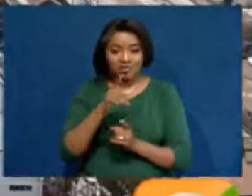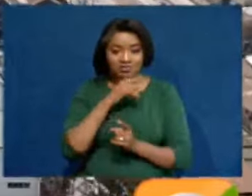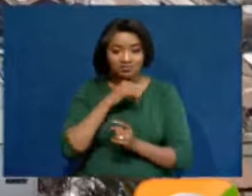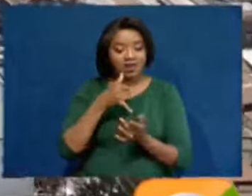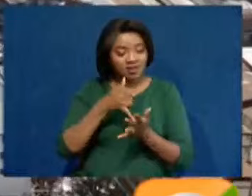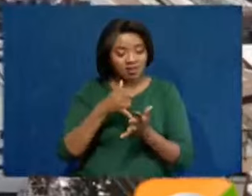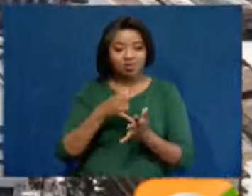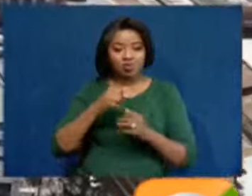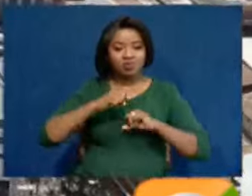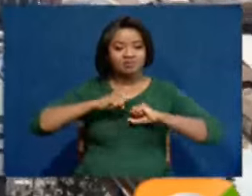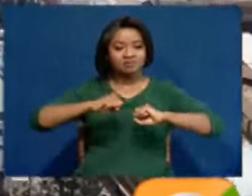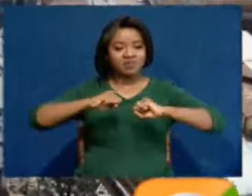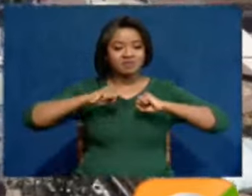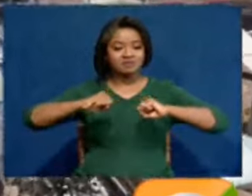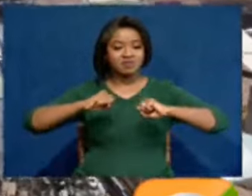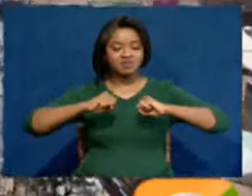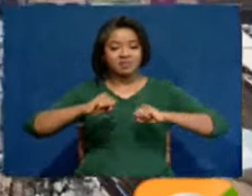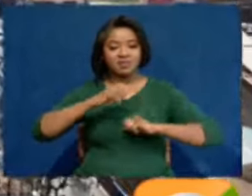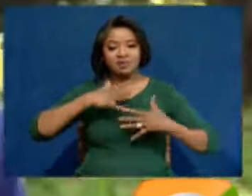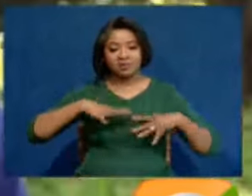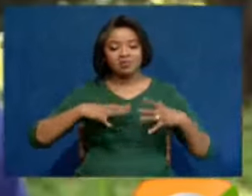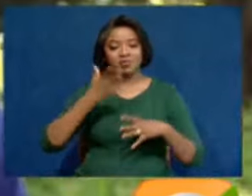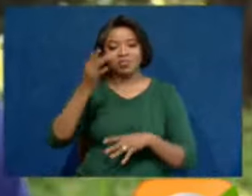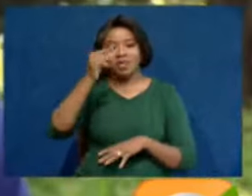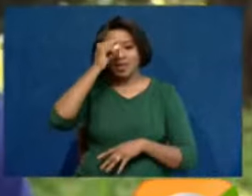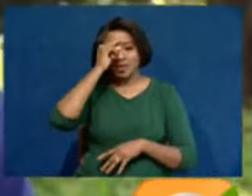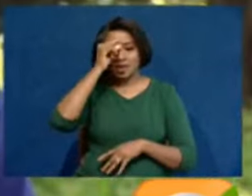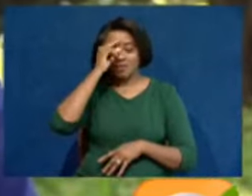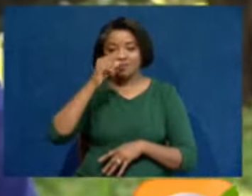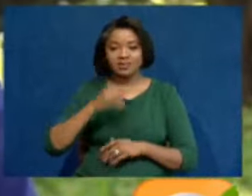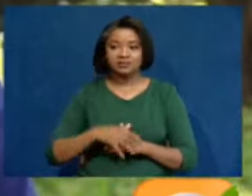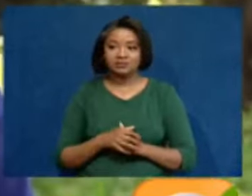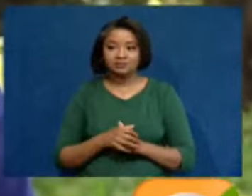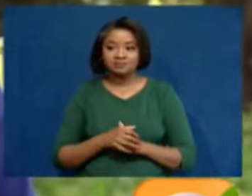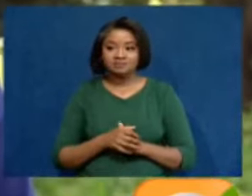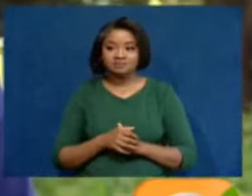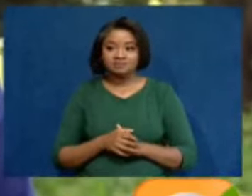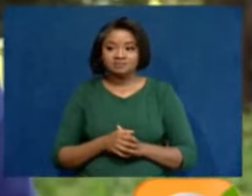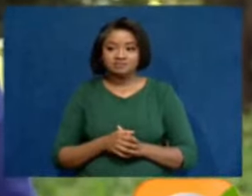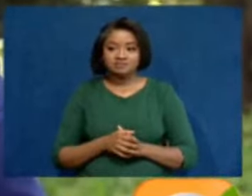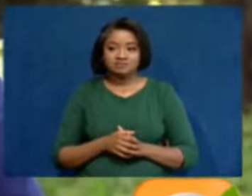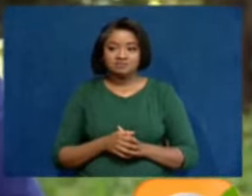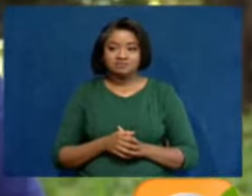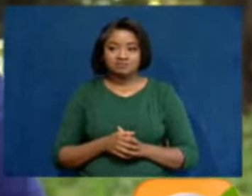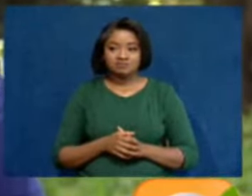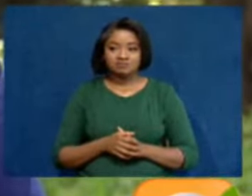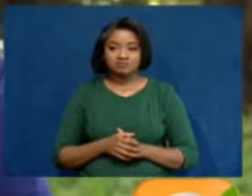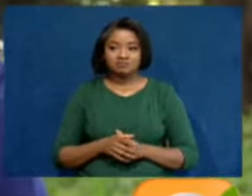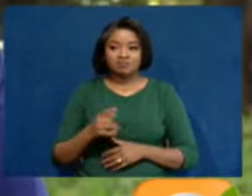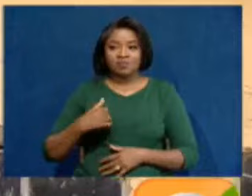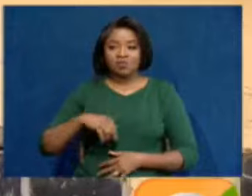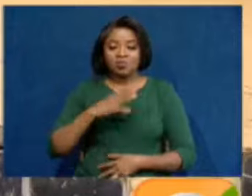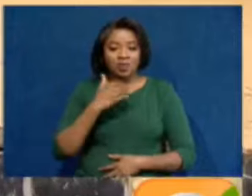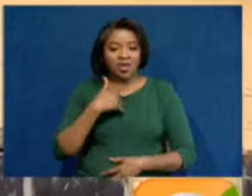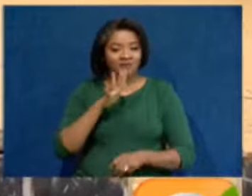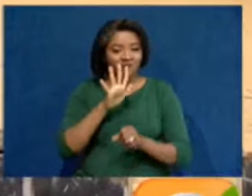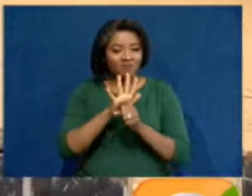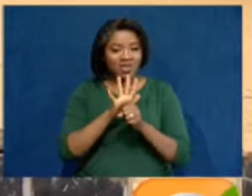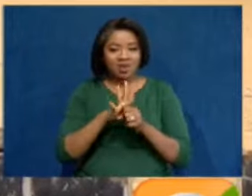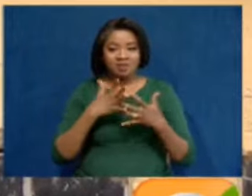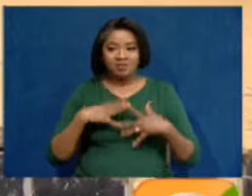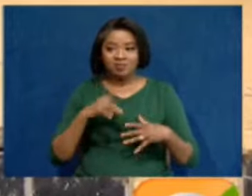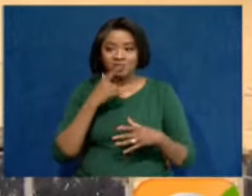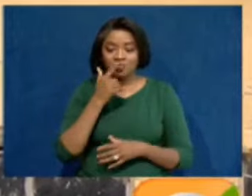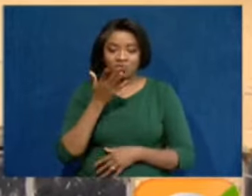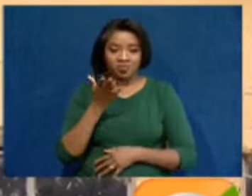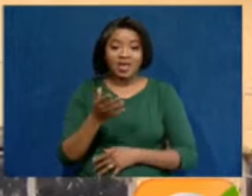maafisa wakuu serikalini. What I would like to reveal is that there are so many people who are victims of this. Even